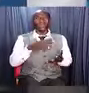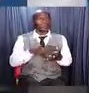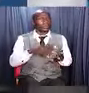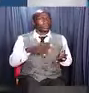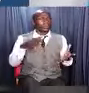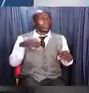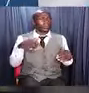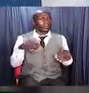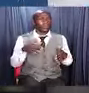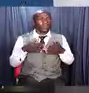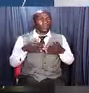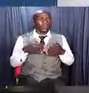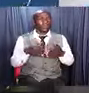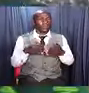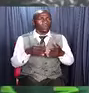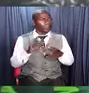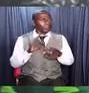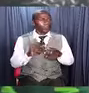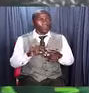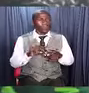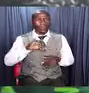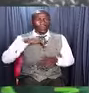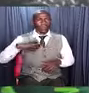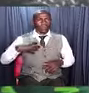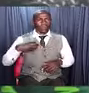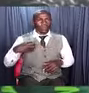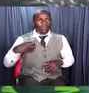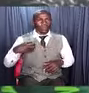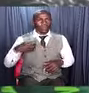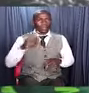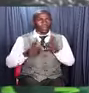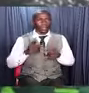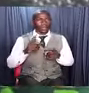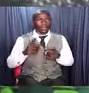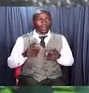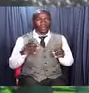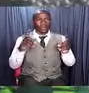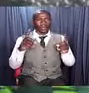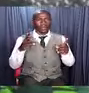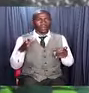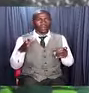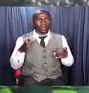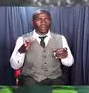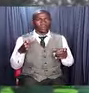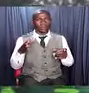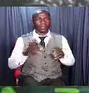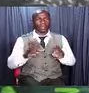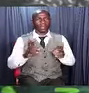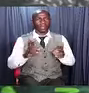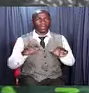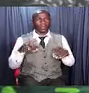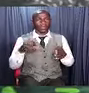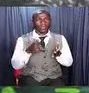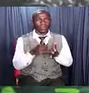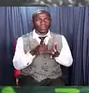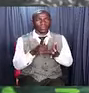says you shouldn't commit Yusufu adultery. Yusufu akatoroka. Akatoroka Yusufu. And Joseph ran away. Na dhambi ndio hii. And this was the sin. Yeah. Iko tayari aitende.